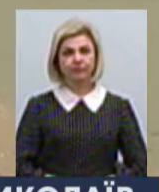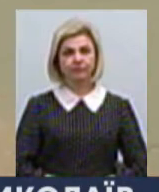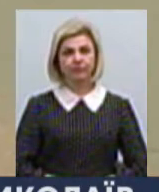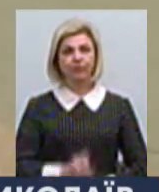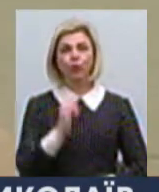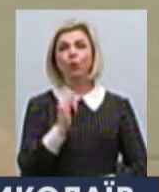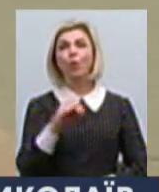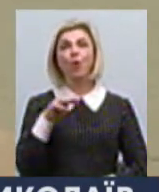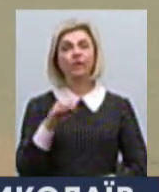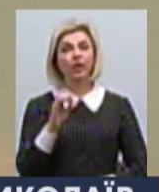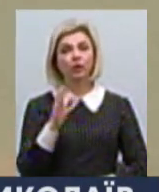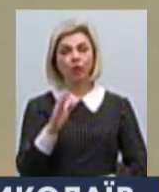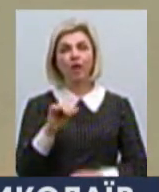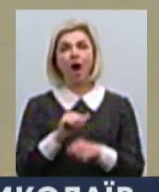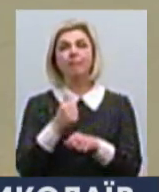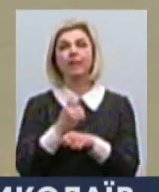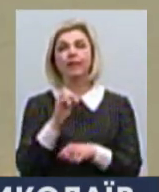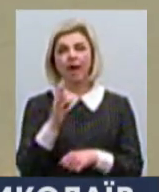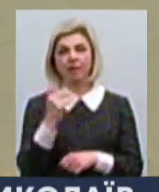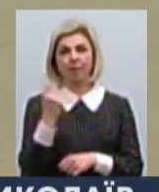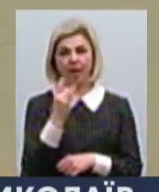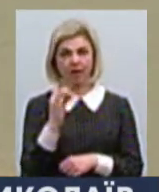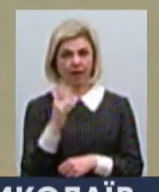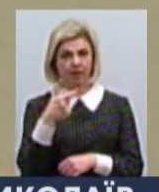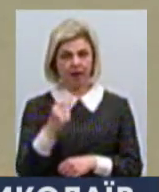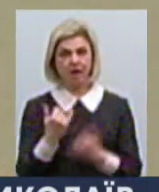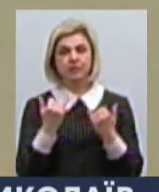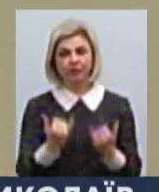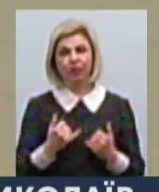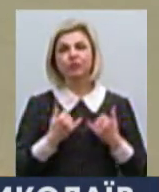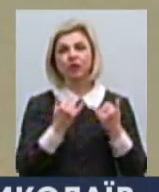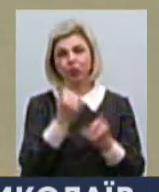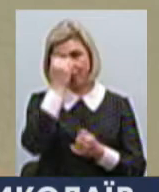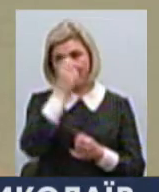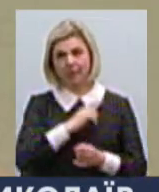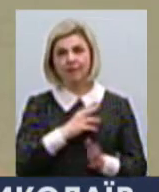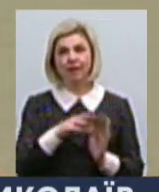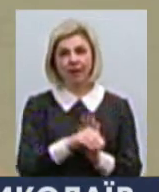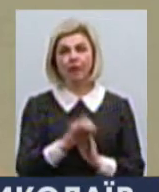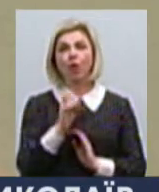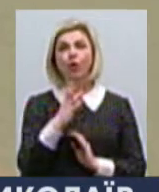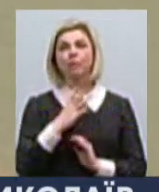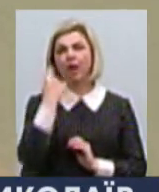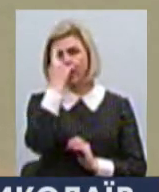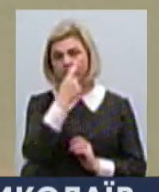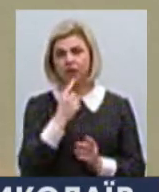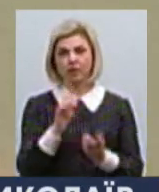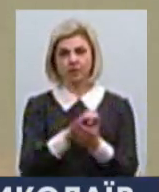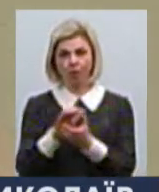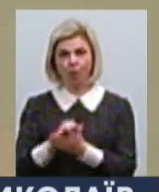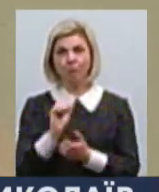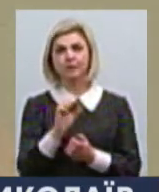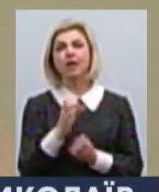Юрій Мордвінов – капітан першого рангу. Сьогодні теж вшановує пам'ять загиблих. Чоловік особисто був знайомий з кількома ольшанцями.